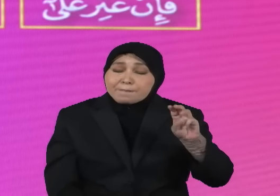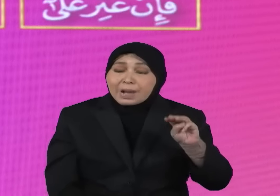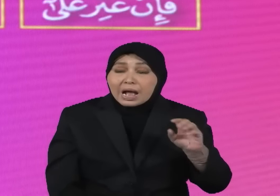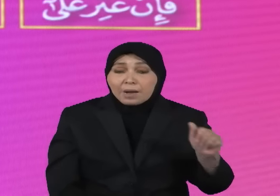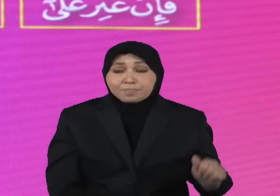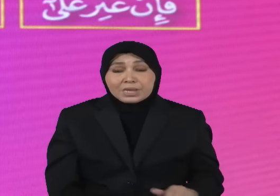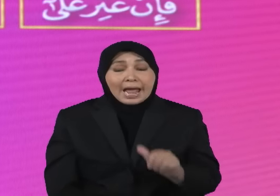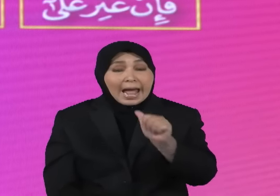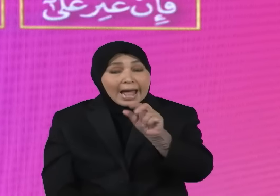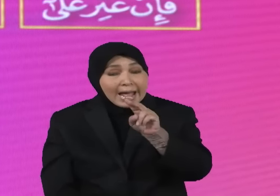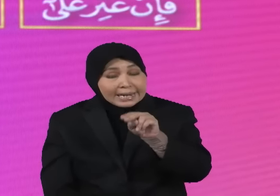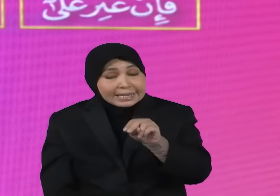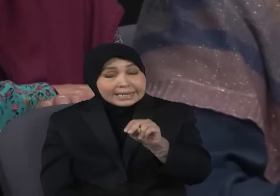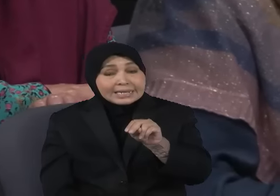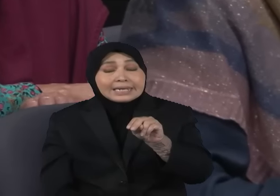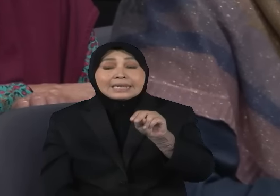ithma.